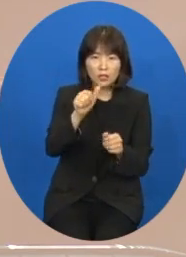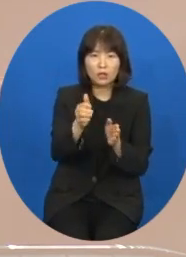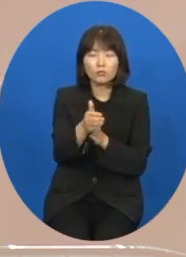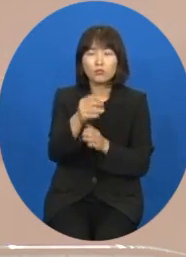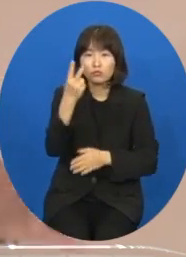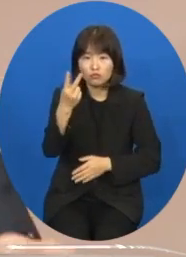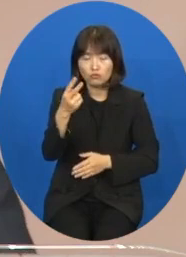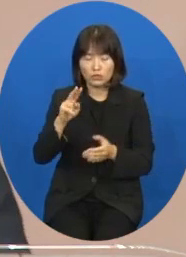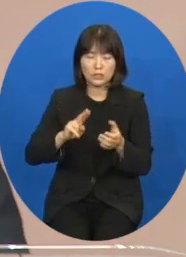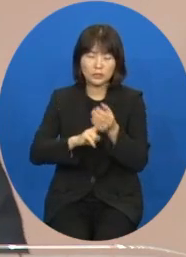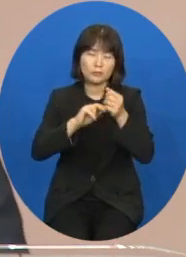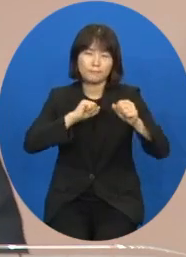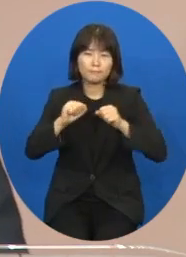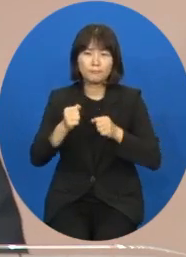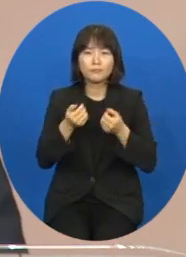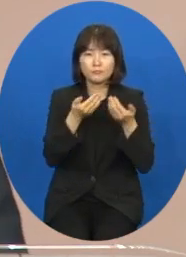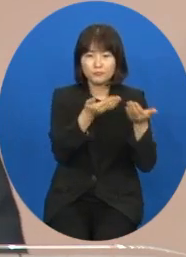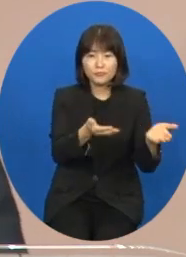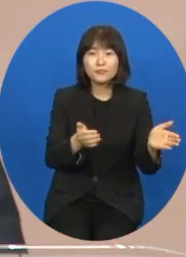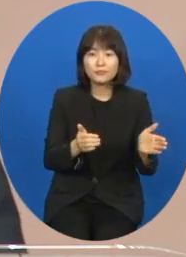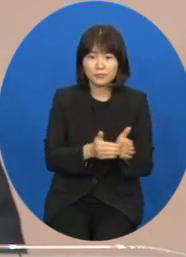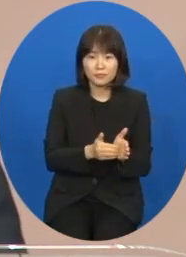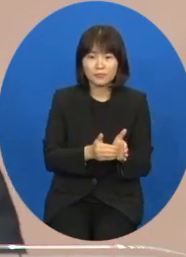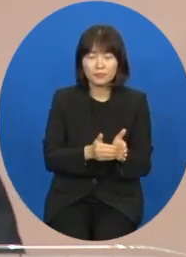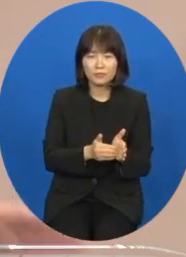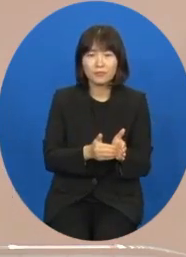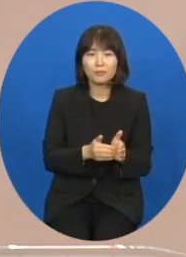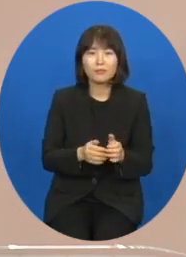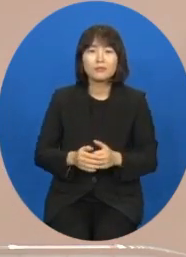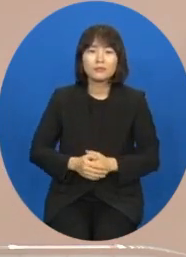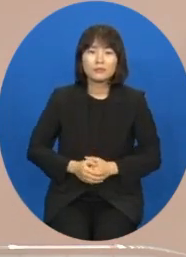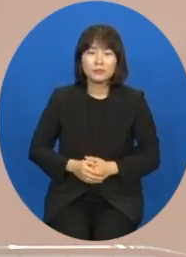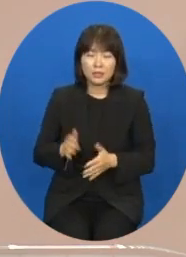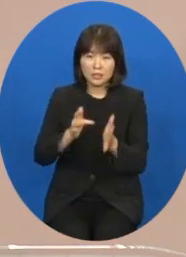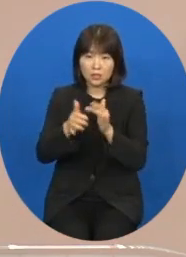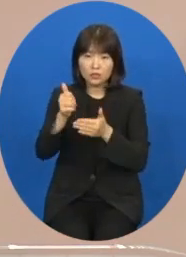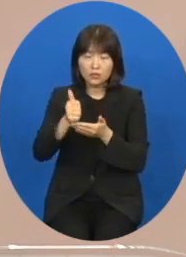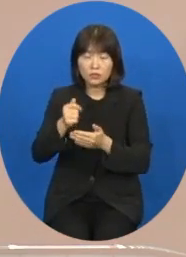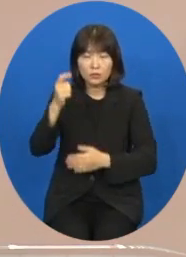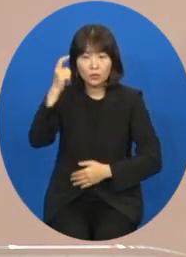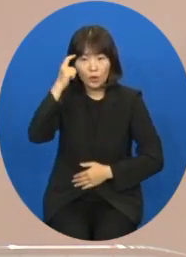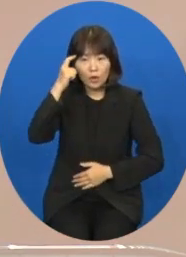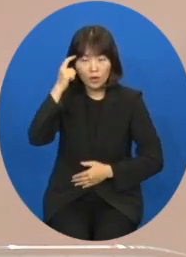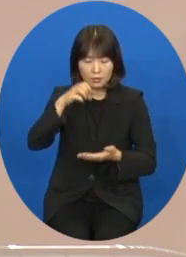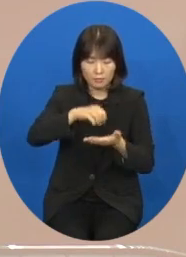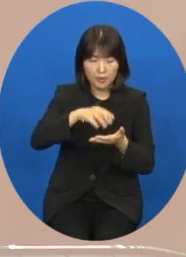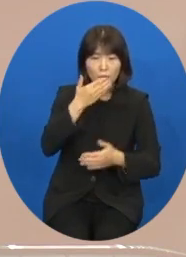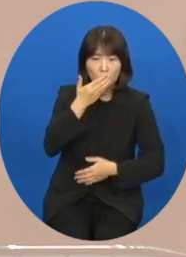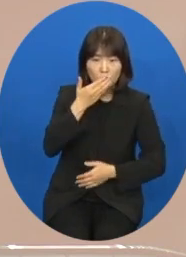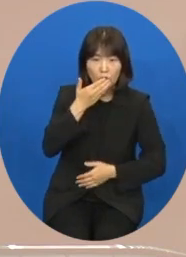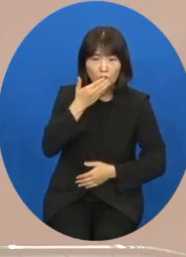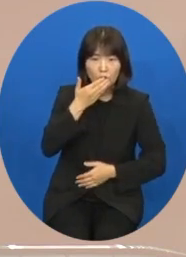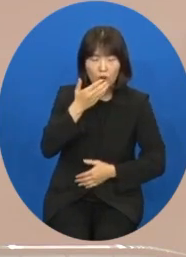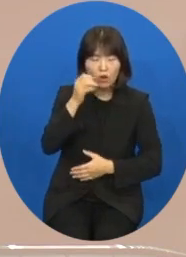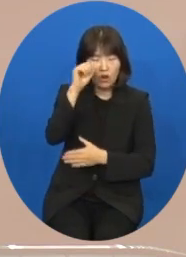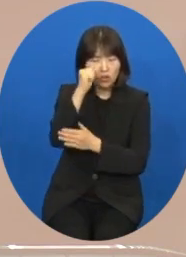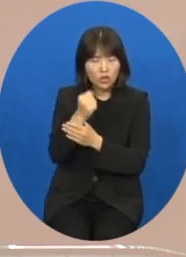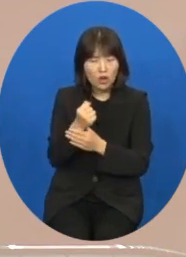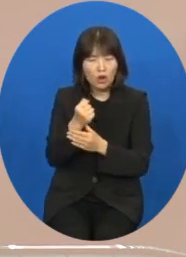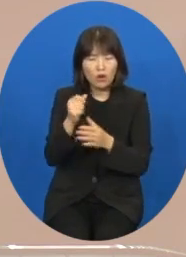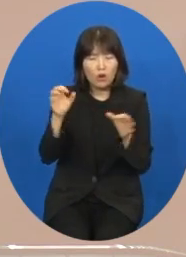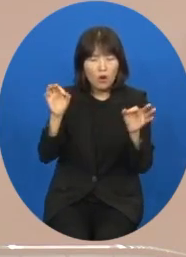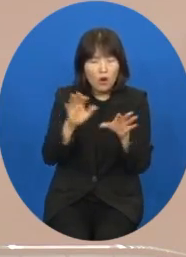행하신 거예요. 그러면 왜 예수님께서 그 빵을 먹는 것을 썩어 없어질